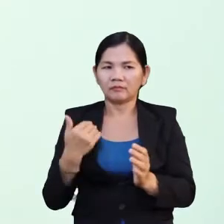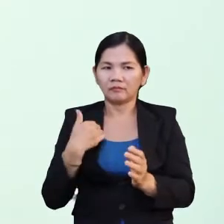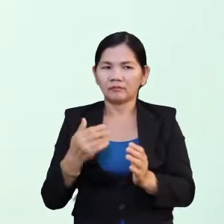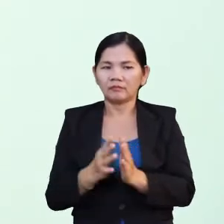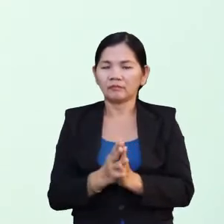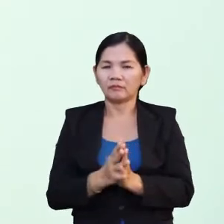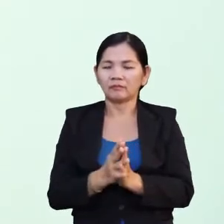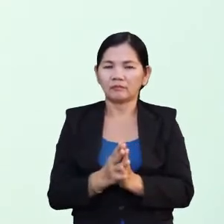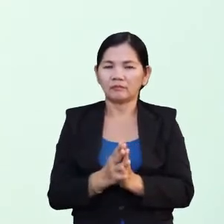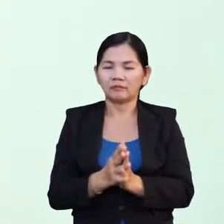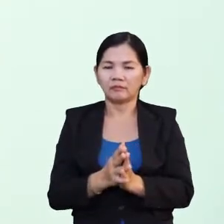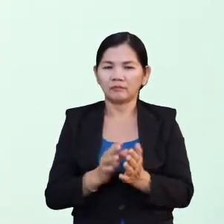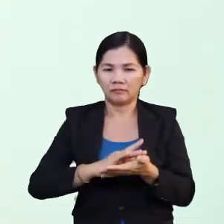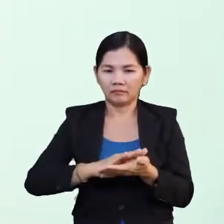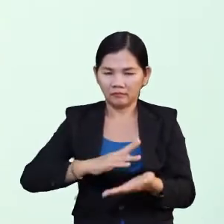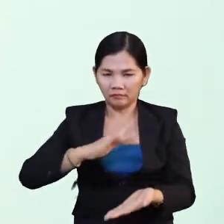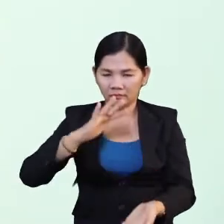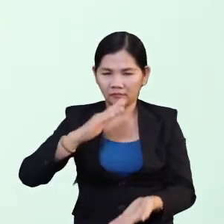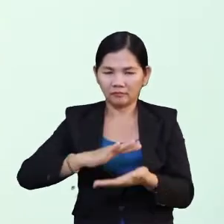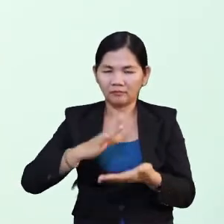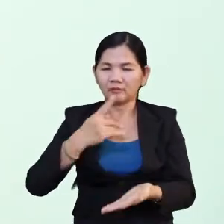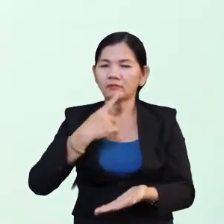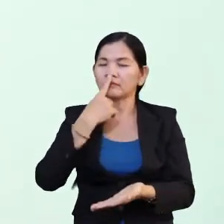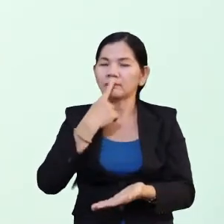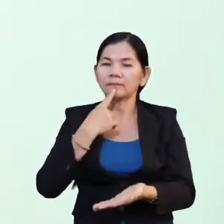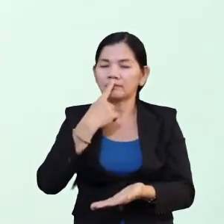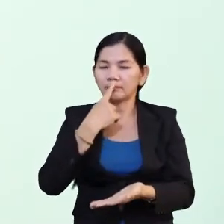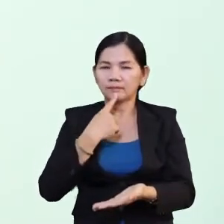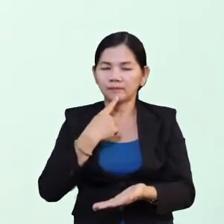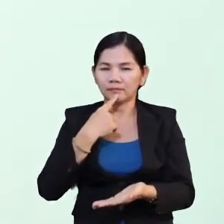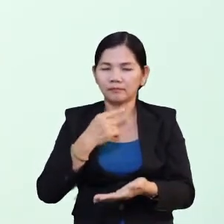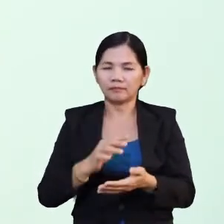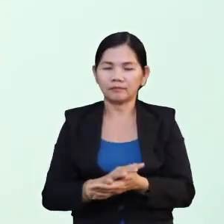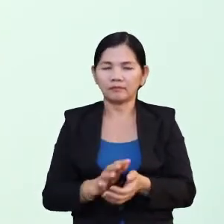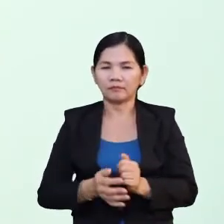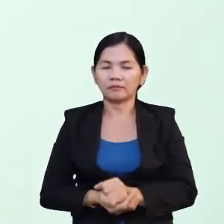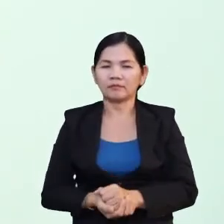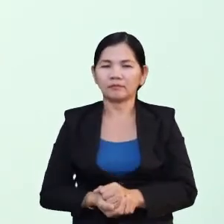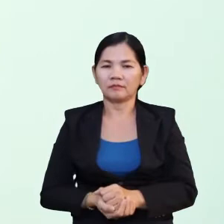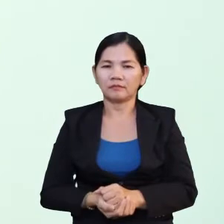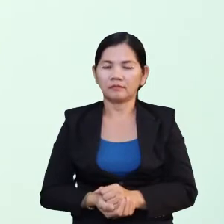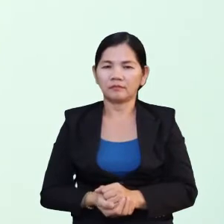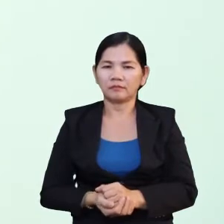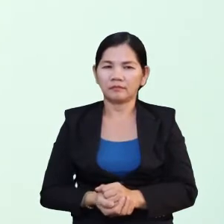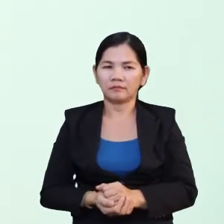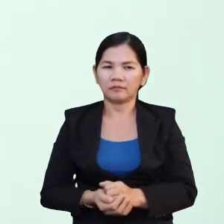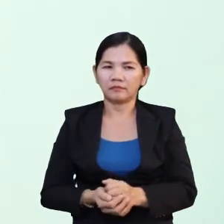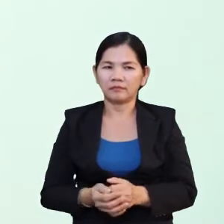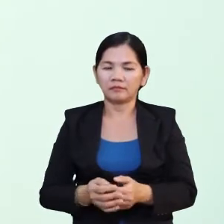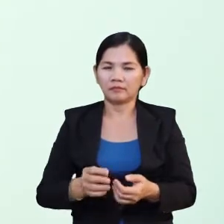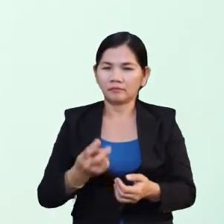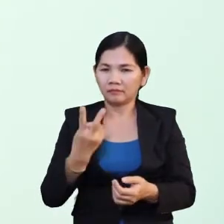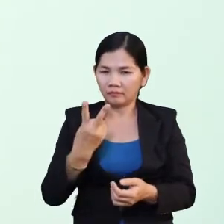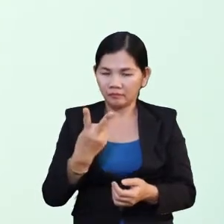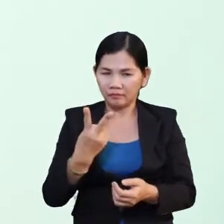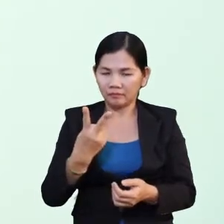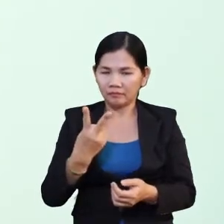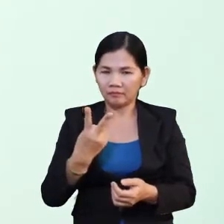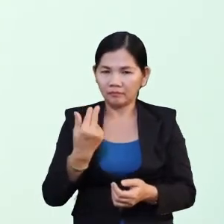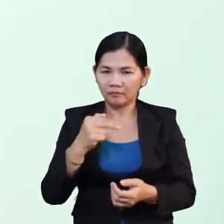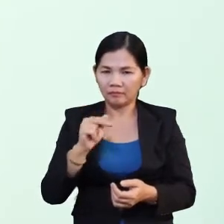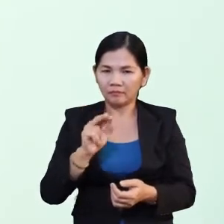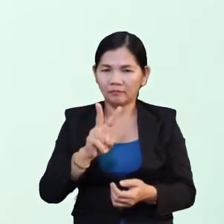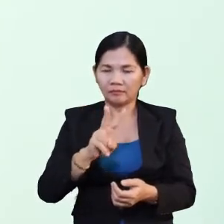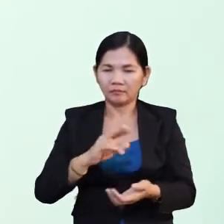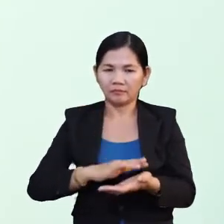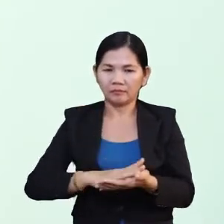ពណ៌អ្វីចាគឺពណ៌ក្រហមចាចុះពណ៌ទី2នេះកូន